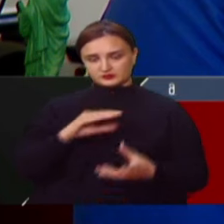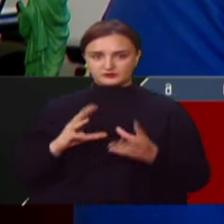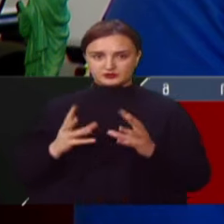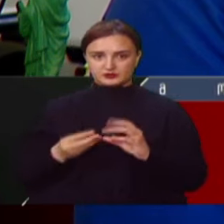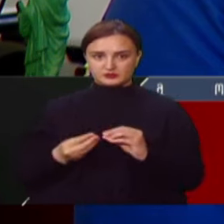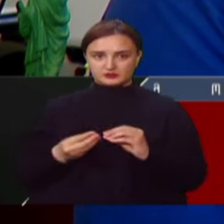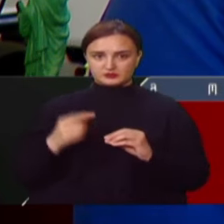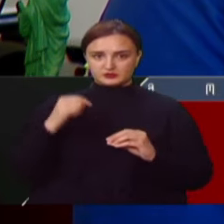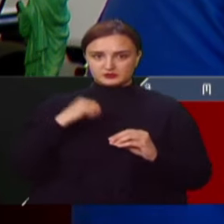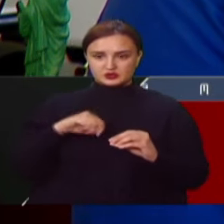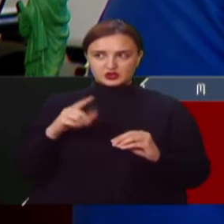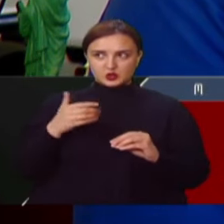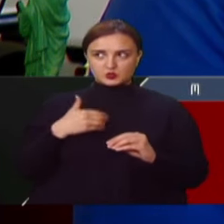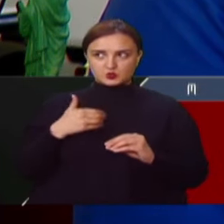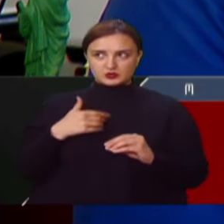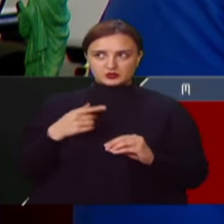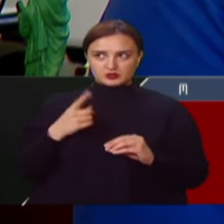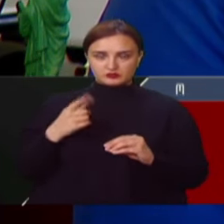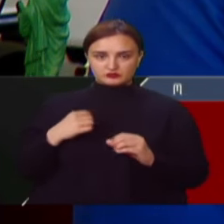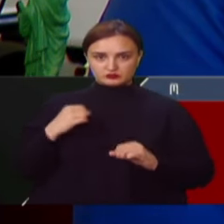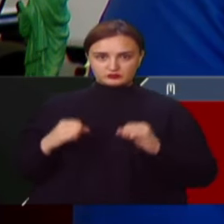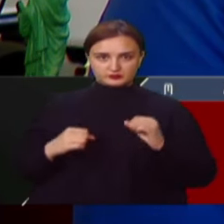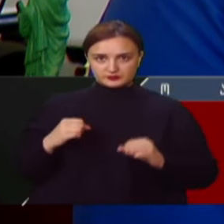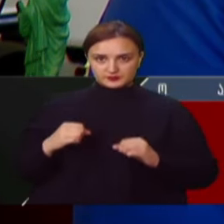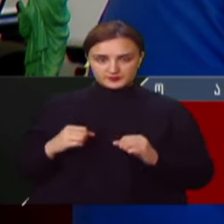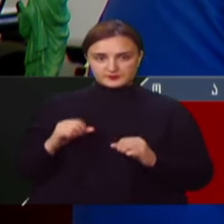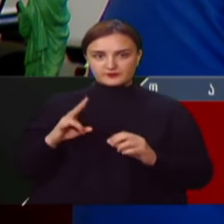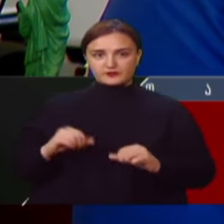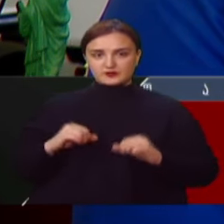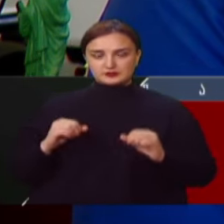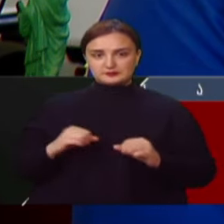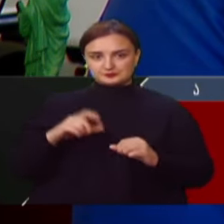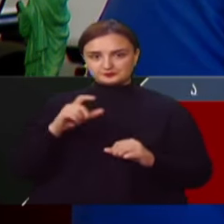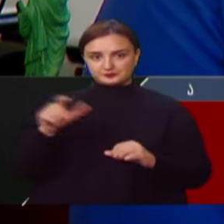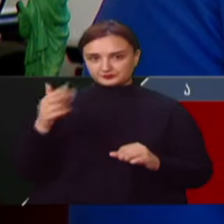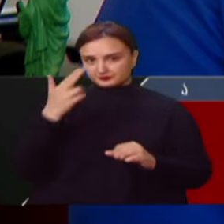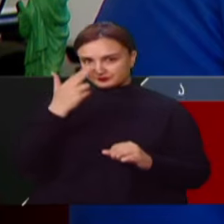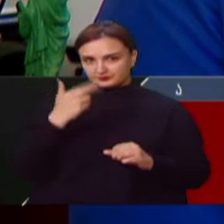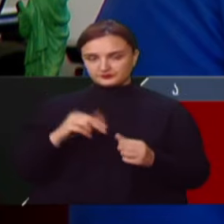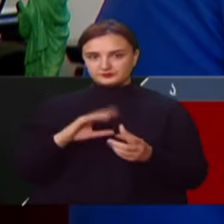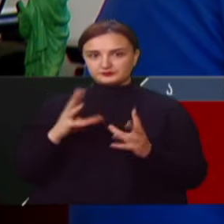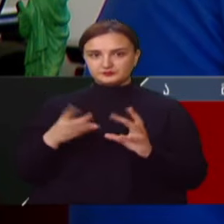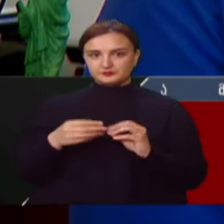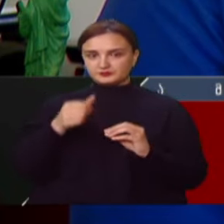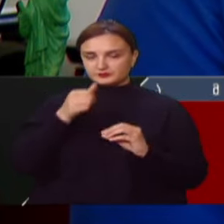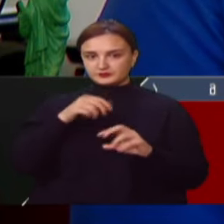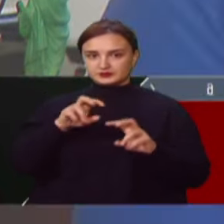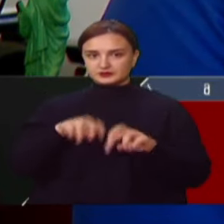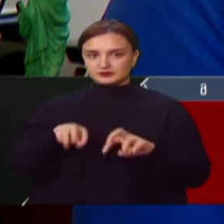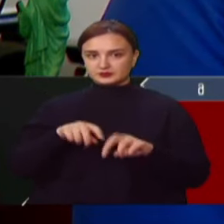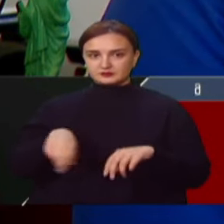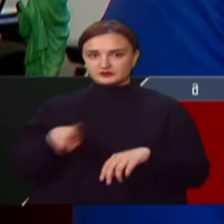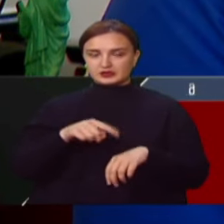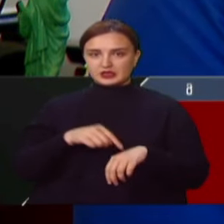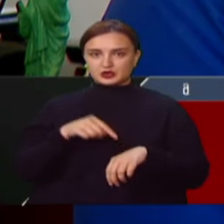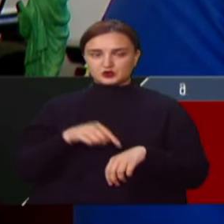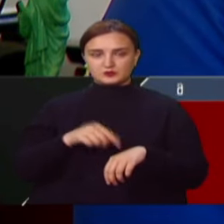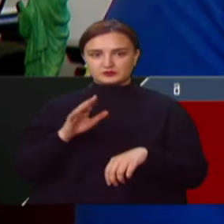ქვეცნობიერი ალაპარაკებს, ან ცდილობენ საზოგადოება შეაჩვიონ ამ ყველაფერს და დატესტონ რა განწყობები იქნება.